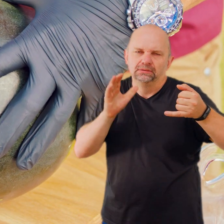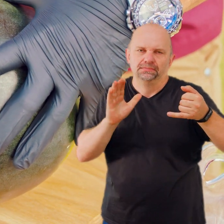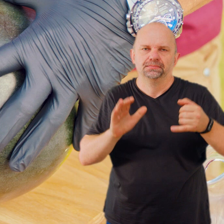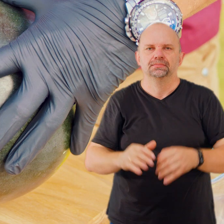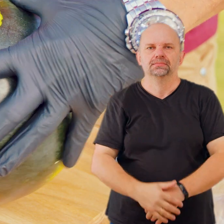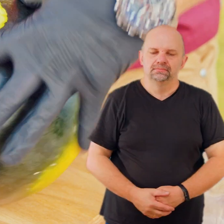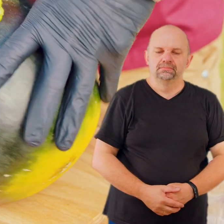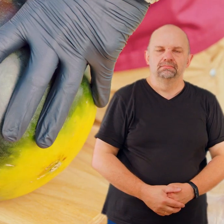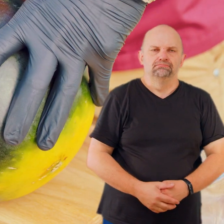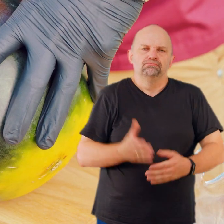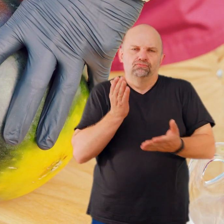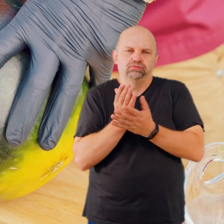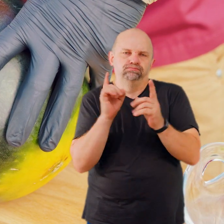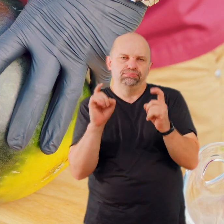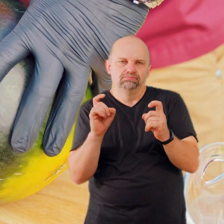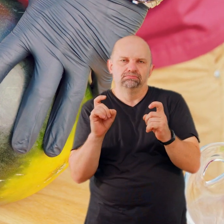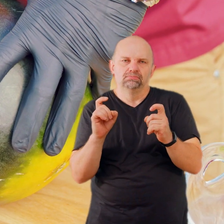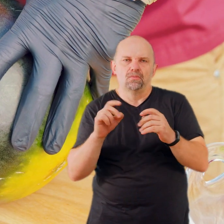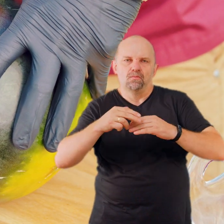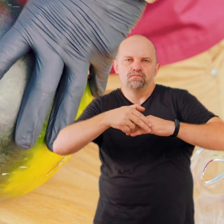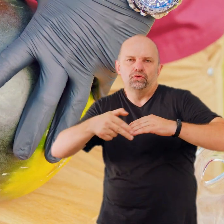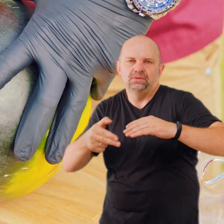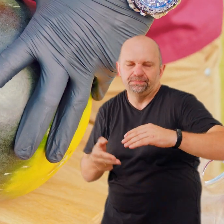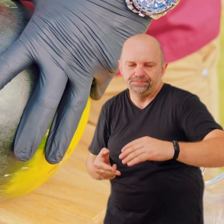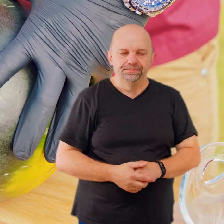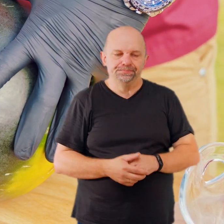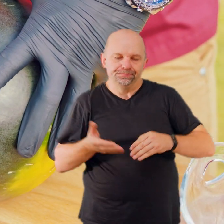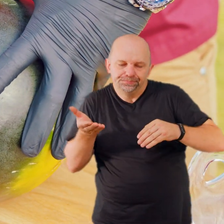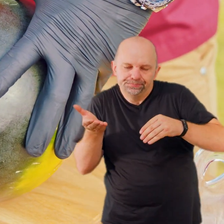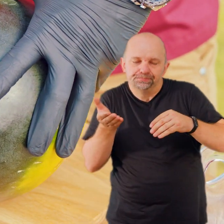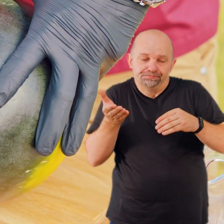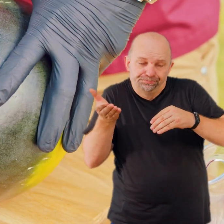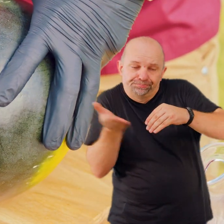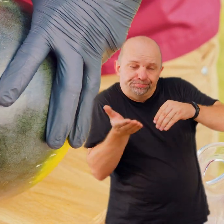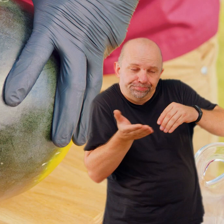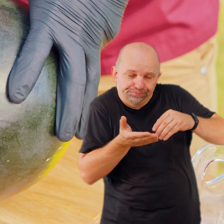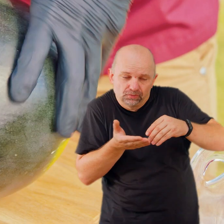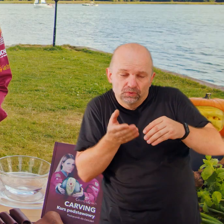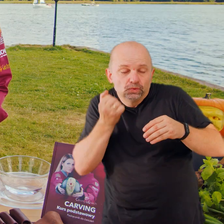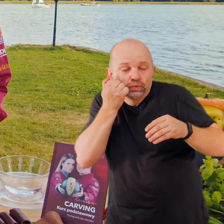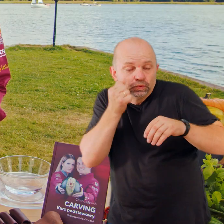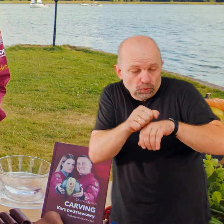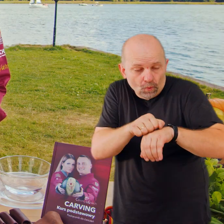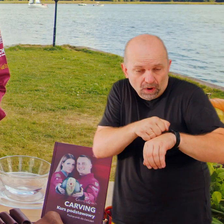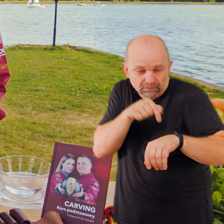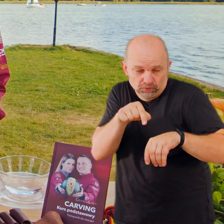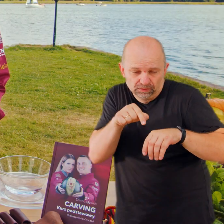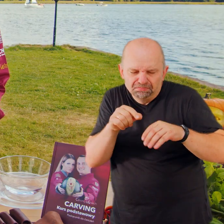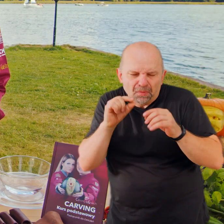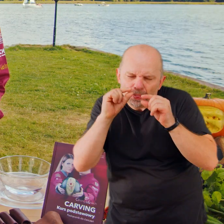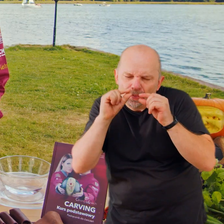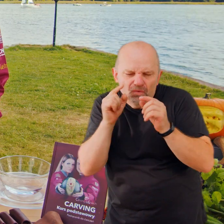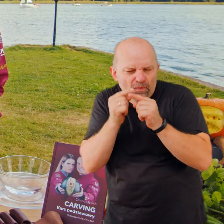Następnie podcinamy pod kątem 45 stopni i nie za głęboko, też mniej więcej 1,5 cm. Jeżeli będziemy mieli to ładnie